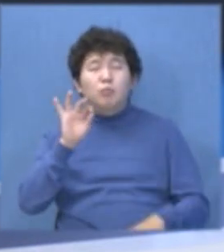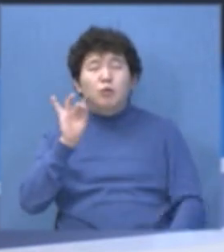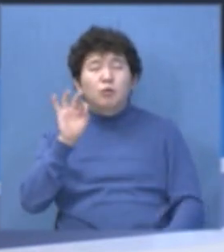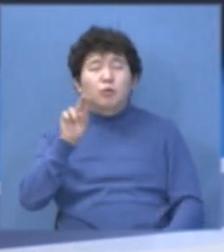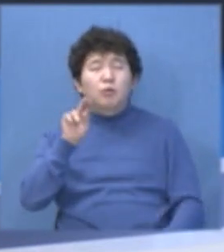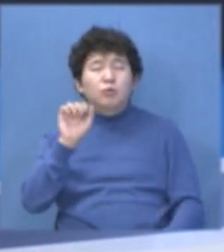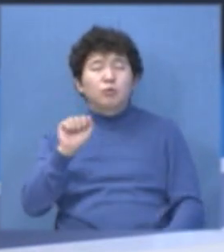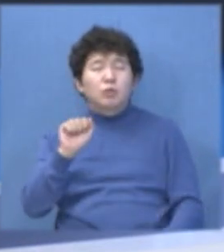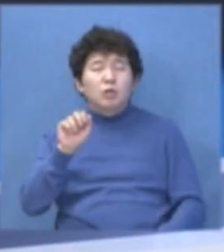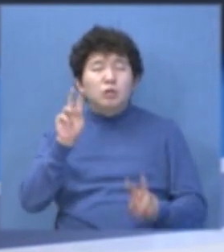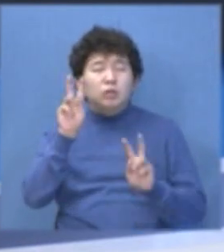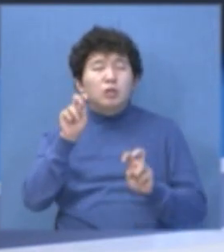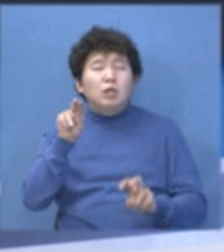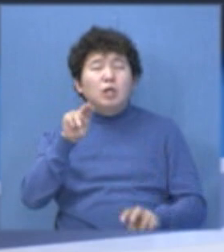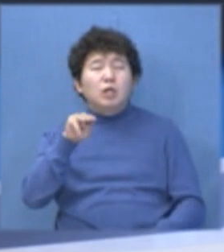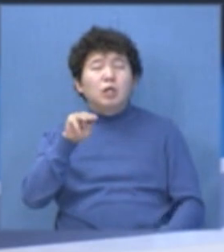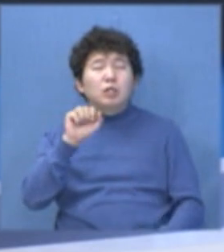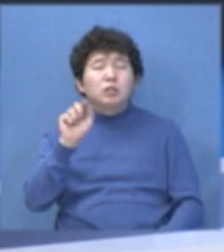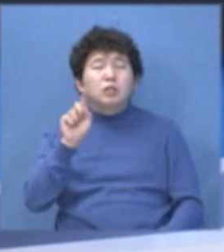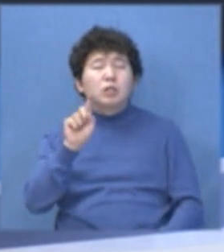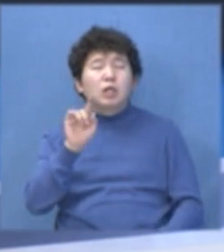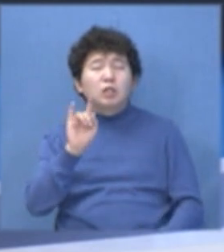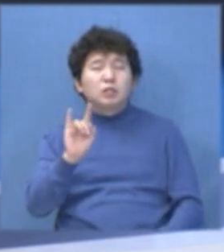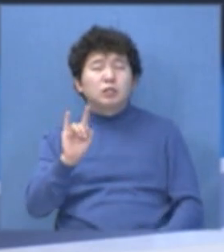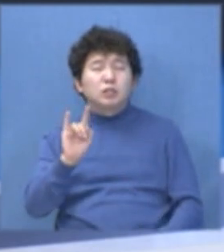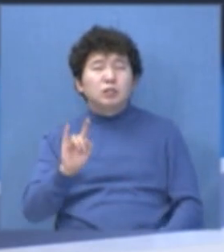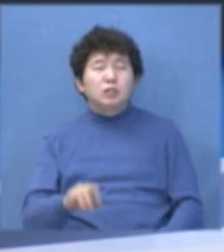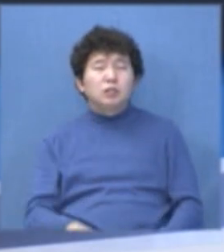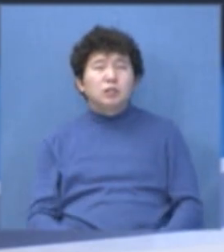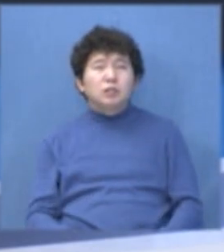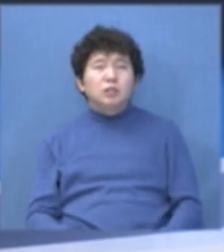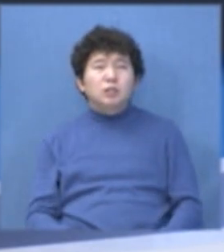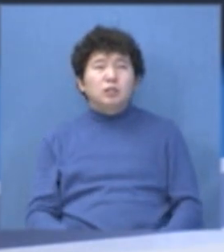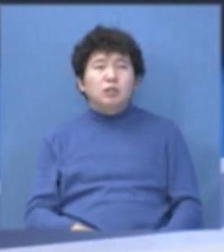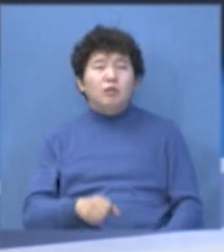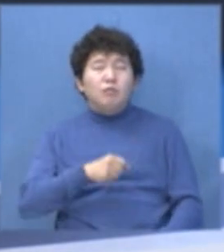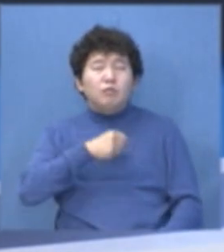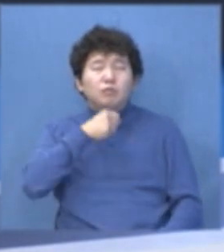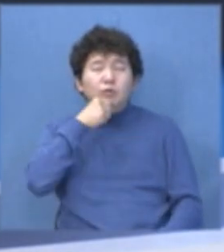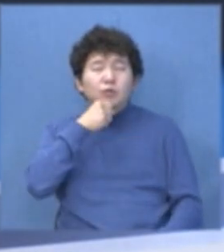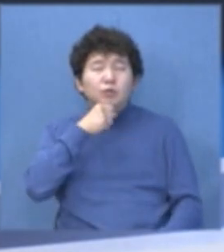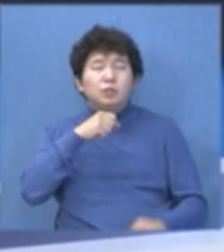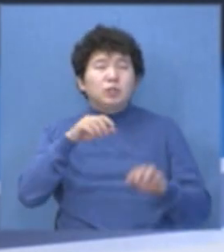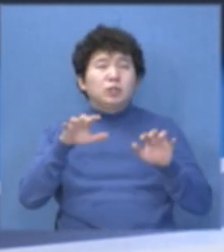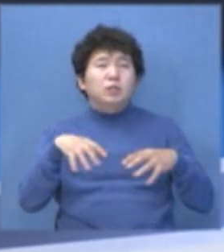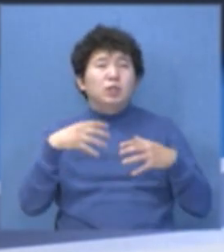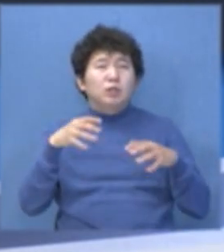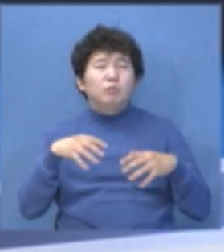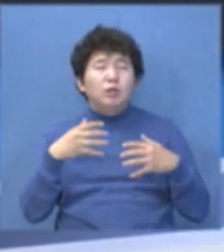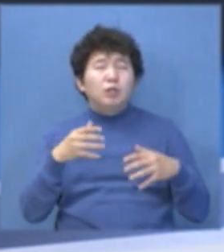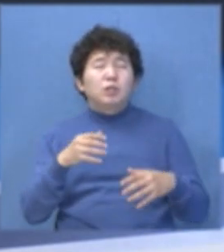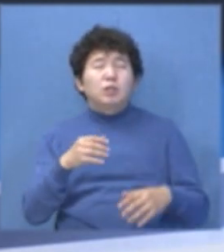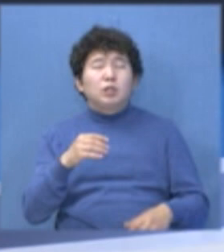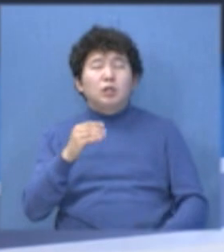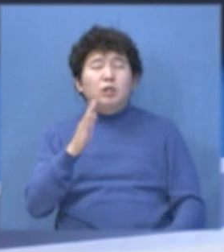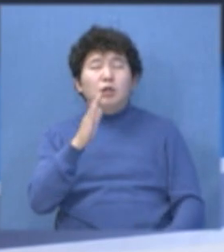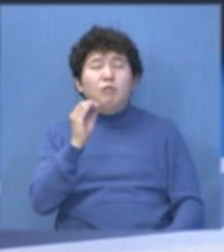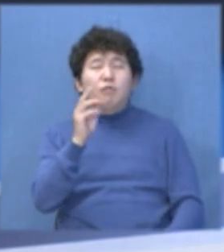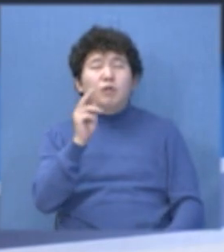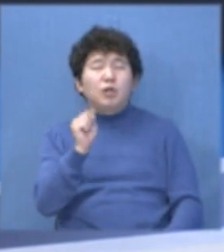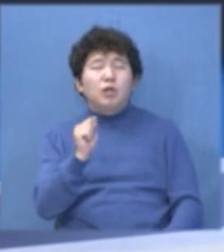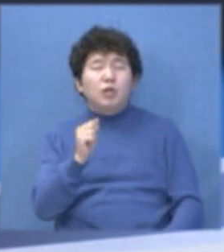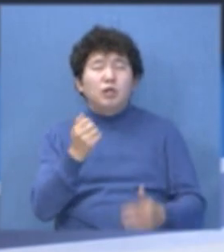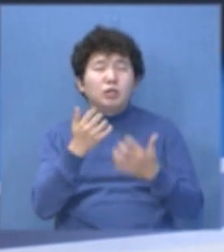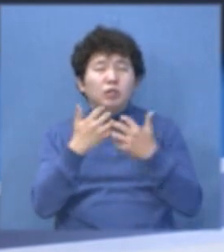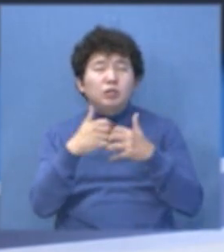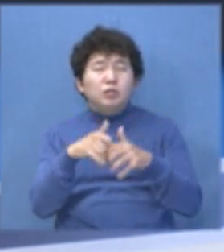настоящим сокровищем, ведь их ценность приравнивалась к целому Колыму, а возраст породы, если верить исследованиям, насчитывает несколько веков. Уникальная